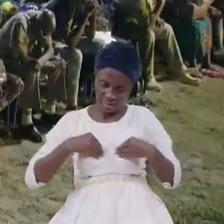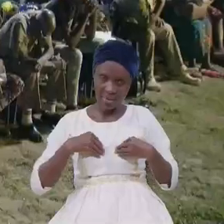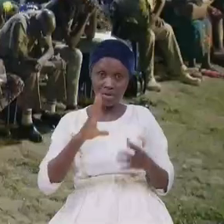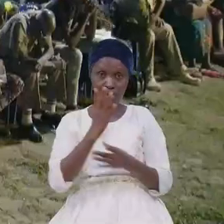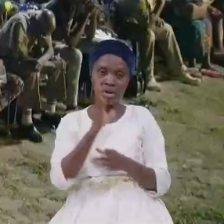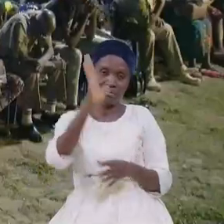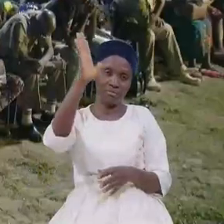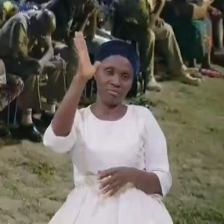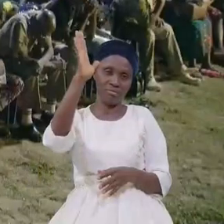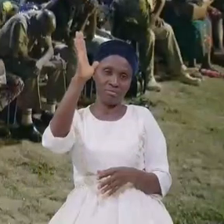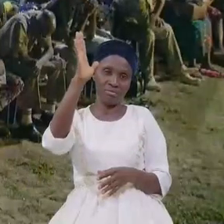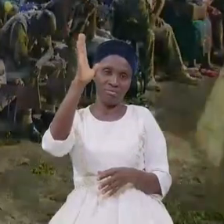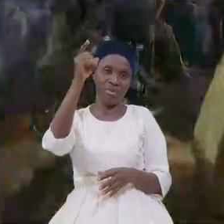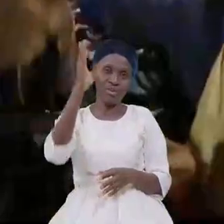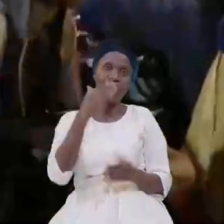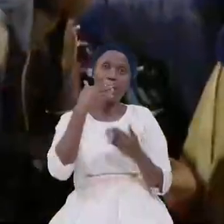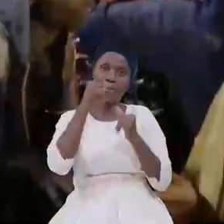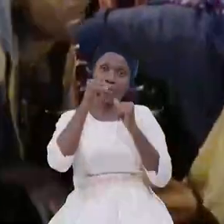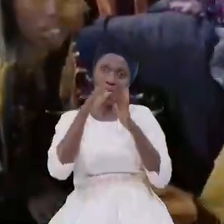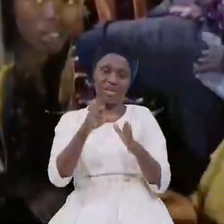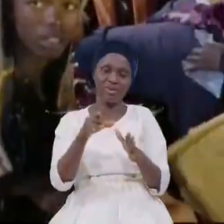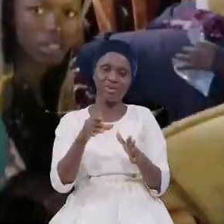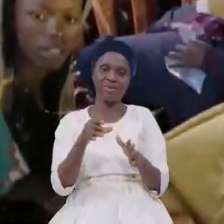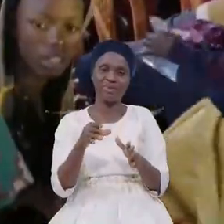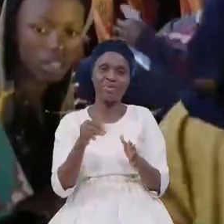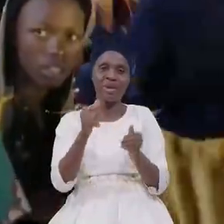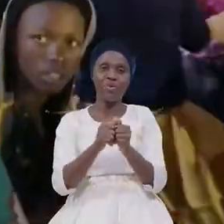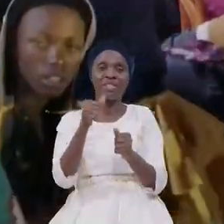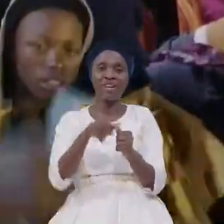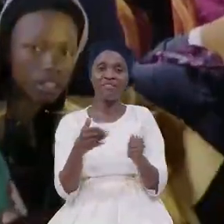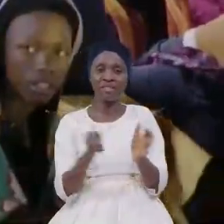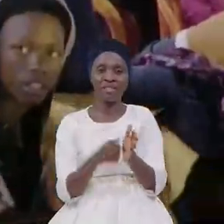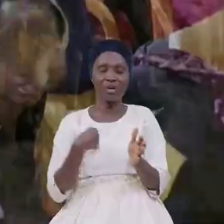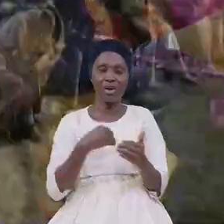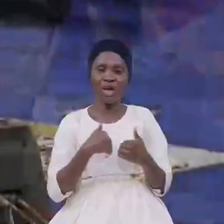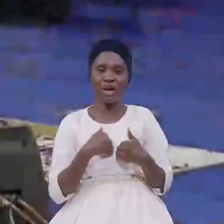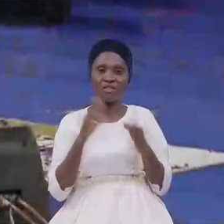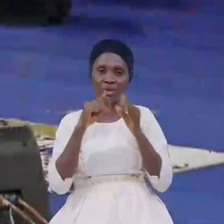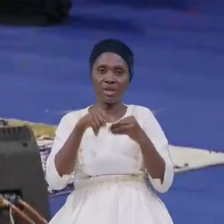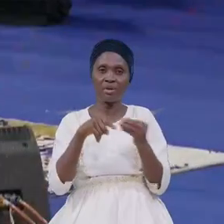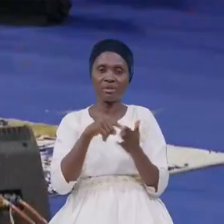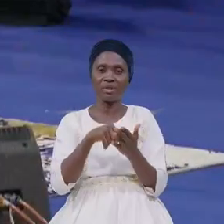Et que Dieu vous bénisse avec tout ce dont nous avons parlé ce soir.